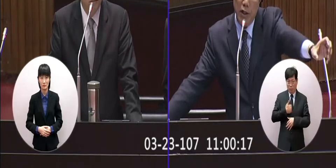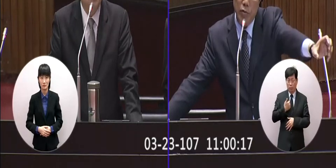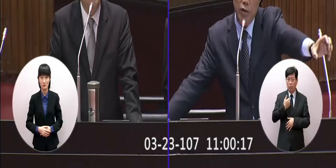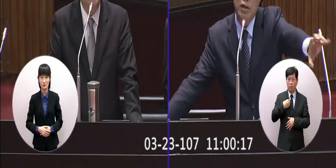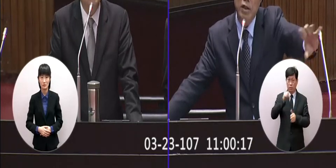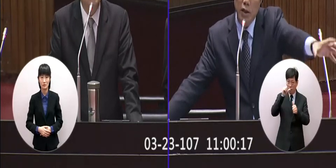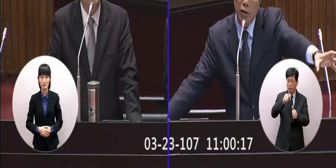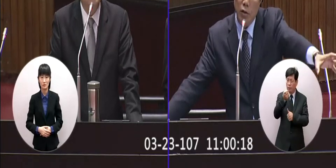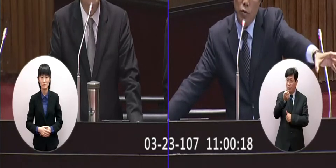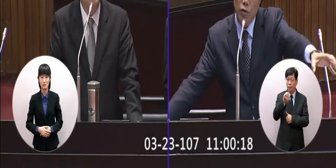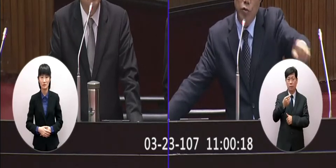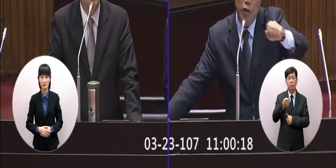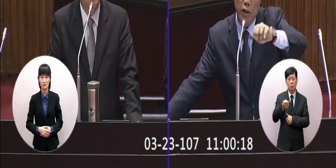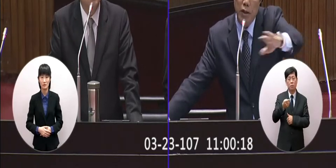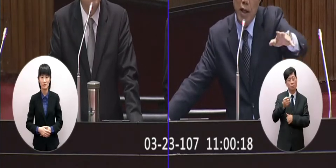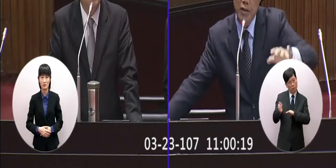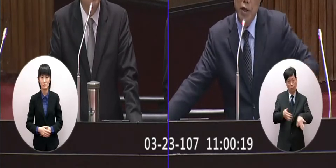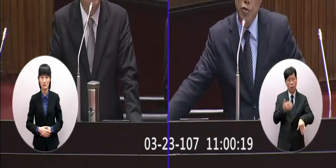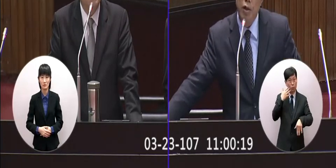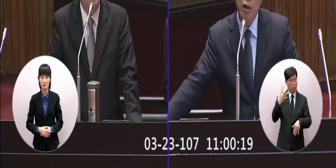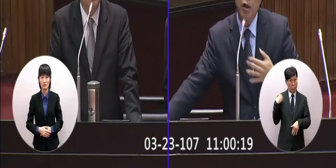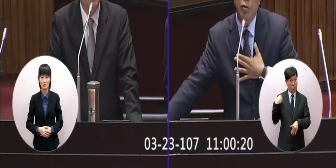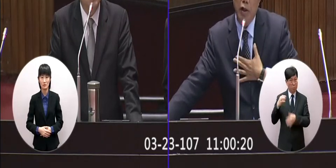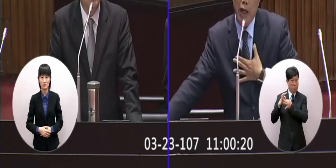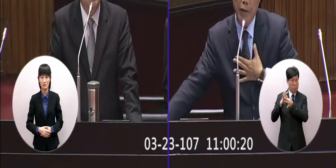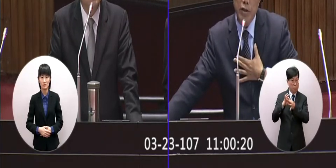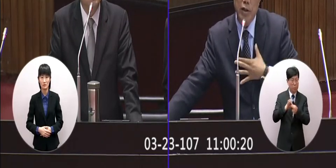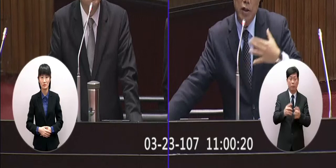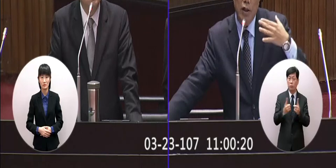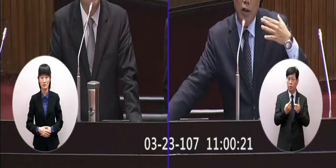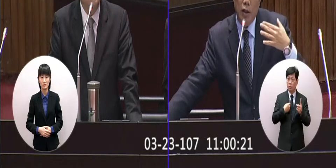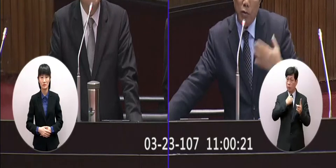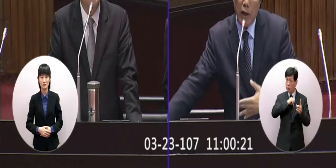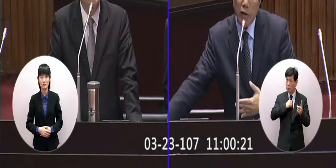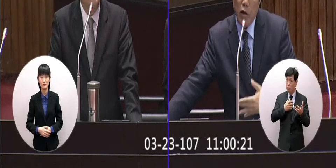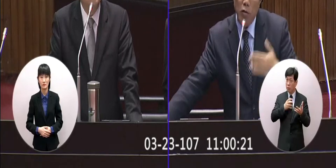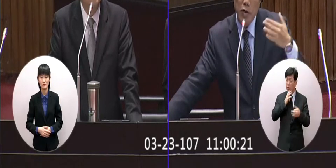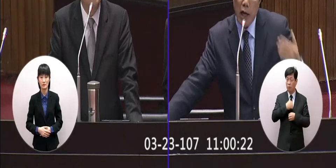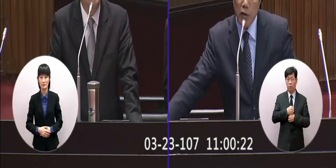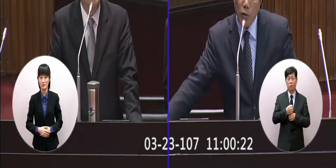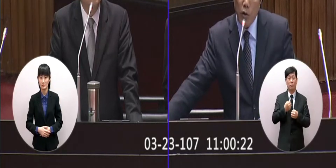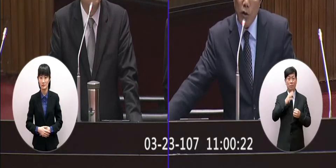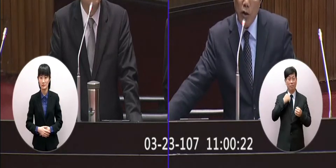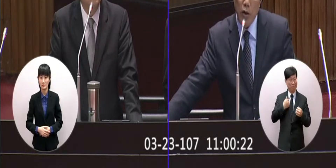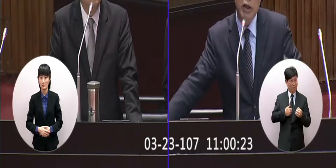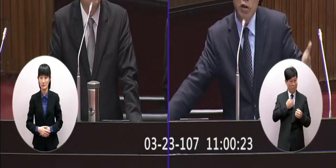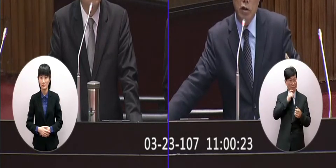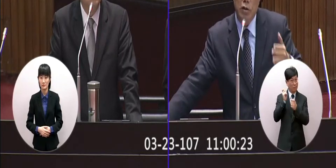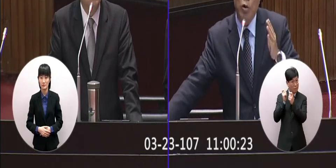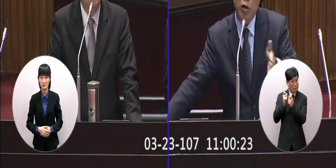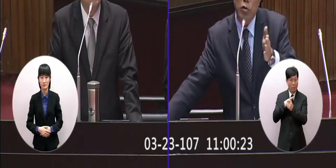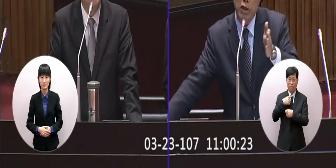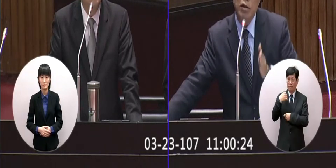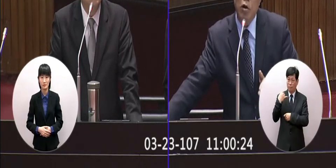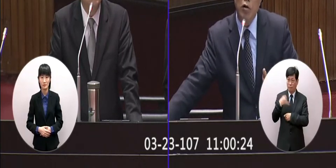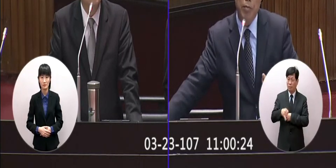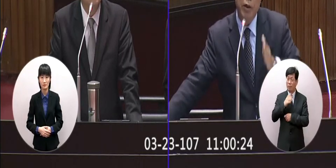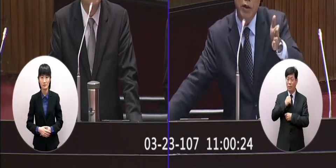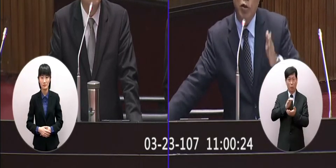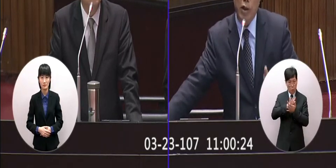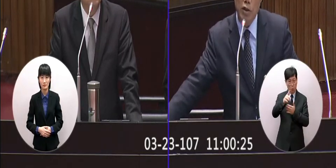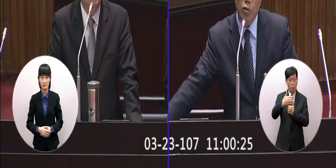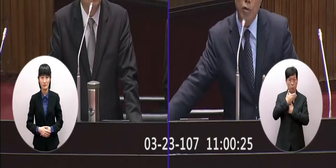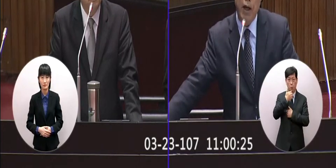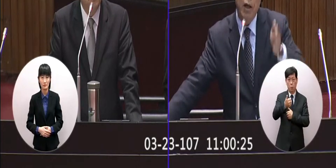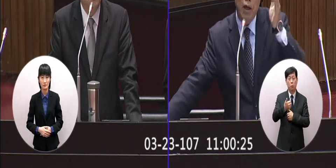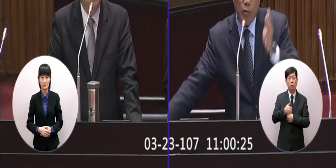裁有限度，那是一种故事。如果一直这样下去，对台湾是短空长多，一定是短，一定是空的，不